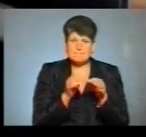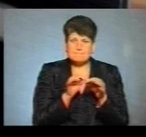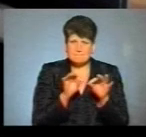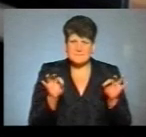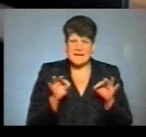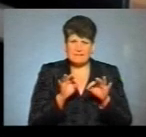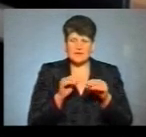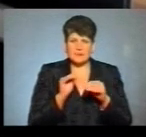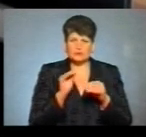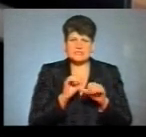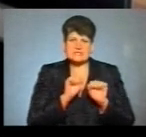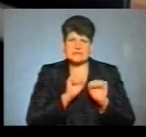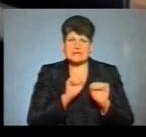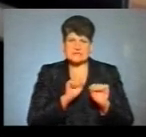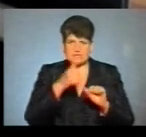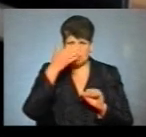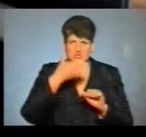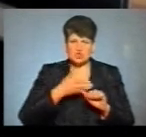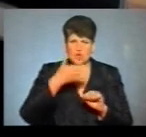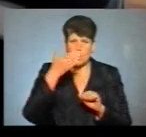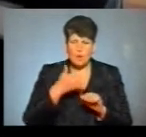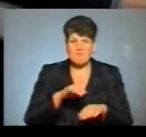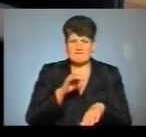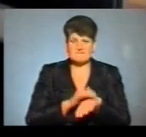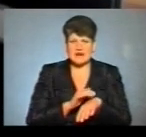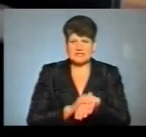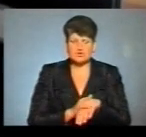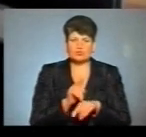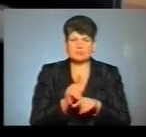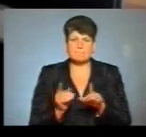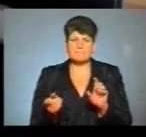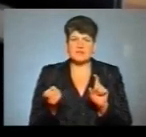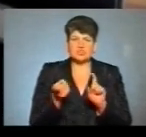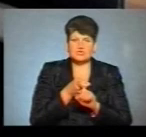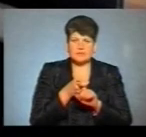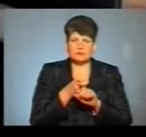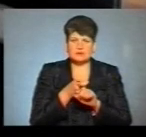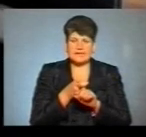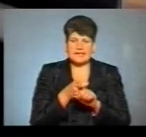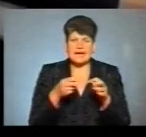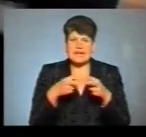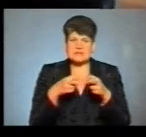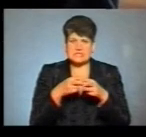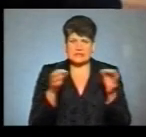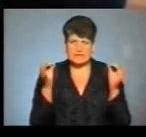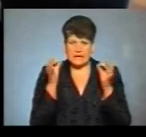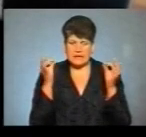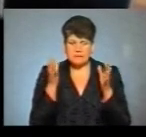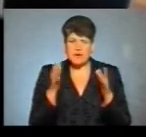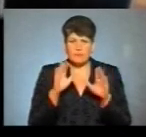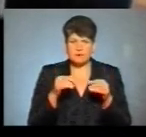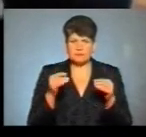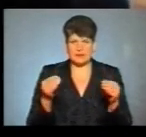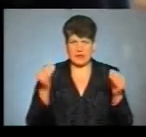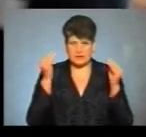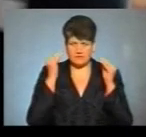буде цим захисним щитком фактично, і тут буде причеплена тоді вже резинка для кріплення, і тоді можна